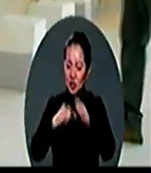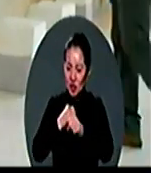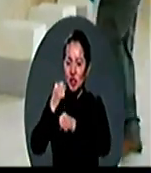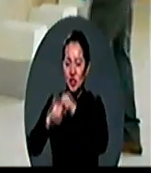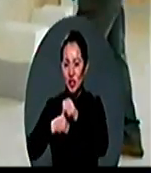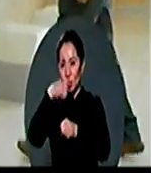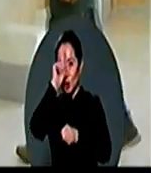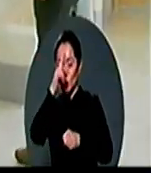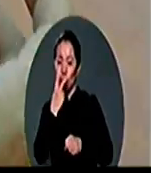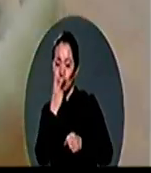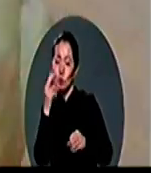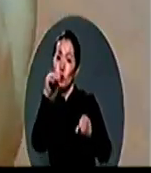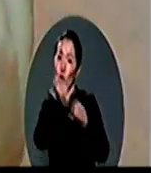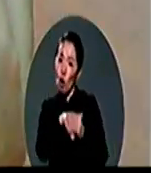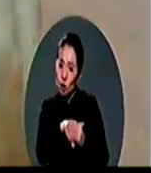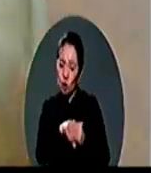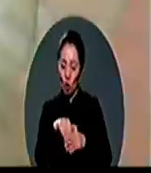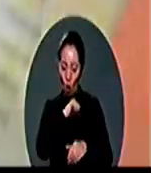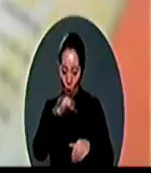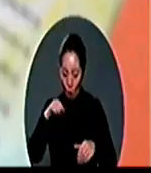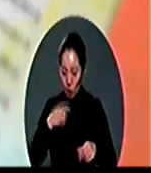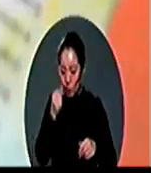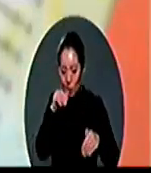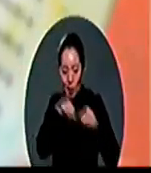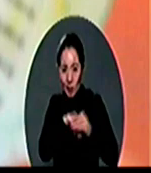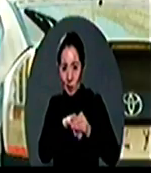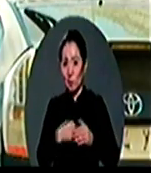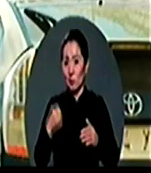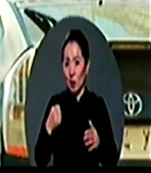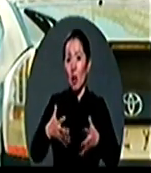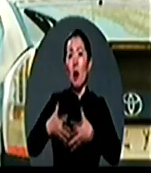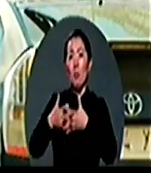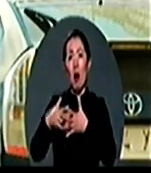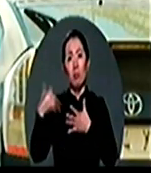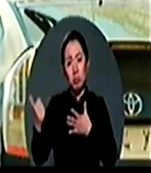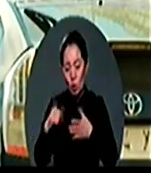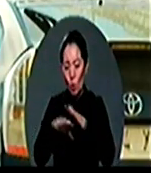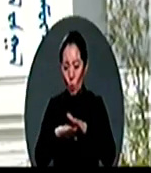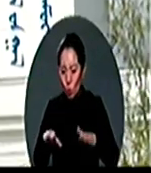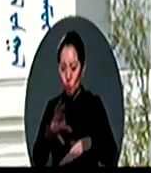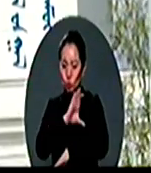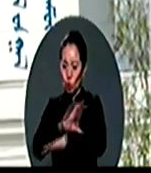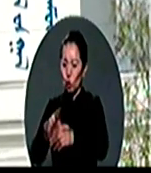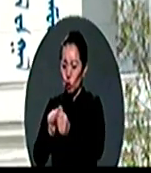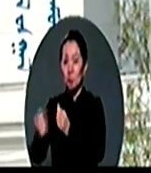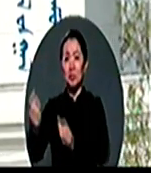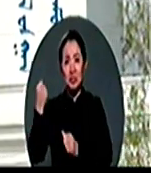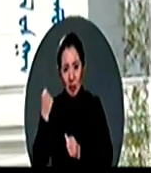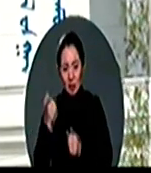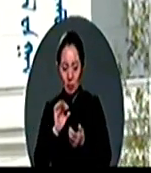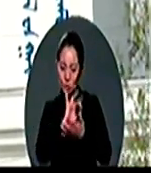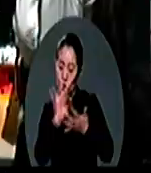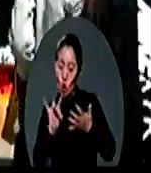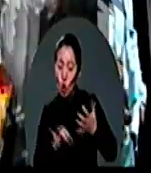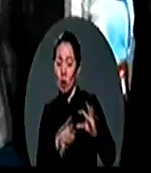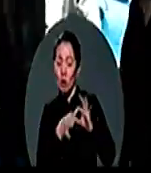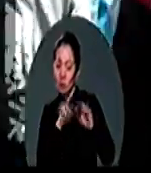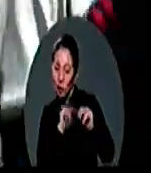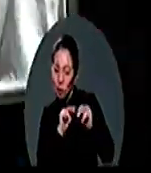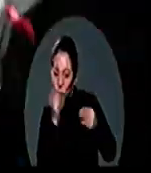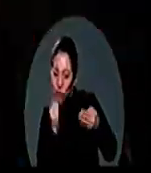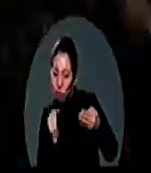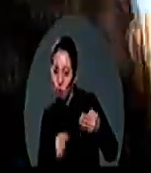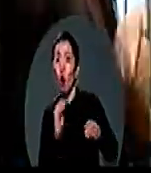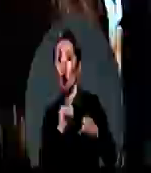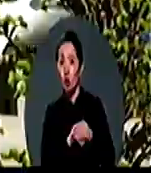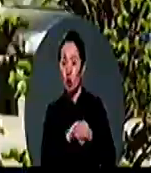бүр эрүүл мэндийн үзлэг тамрагддаг, өөрөнгөсөн хоримтлалтай, орон сууцтай хүүхдийн сургалтын төлбөрийг төлж чаддаг гэд олон шалгуурыг